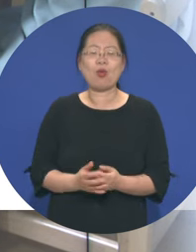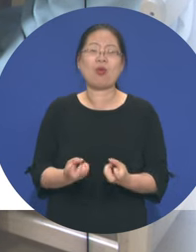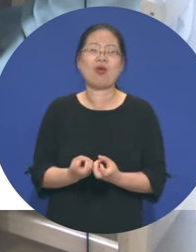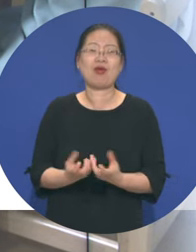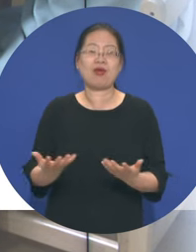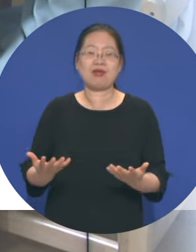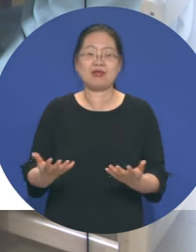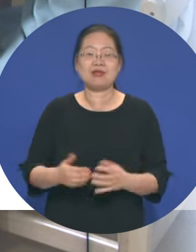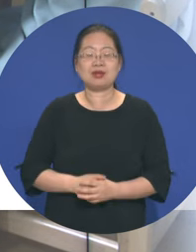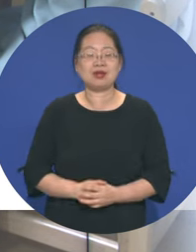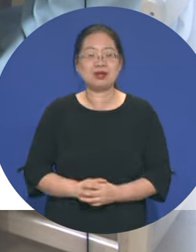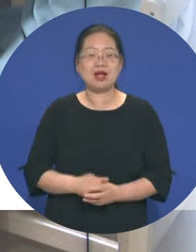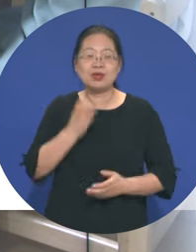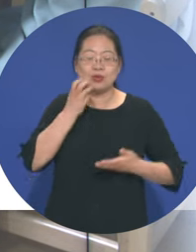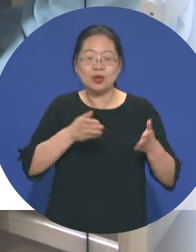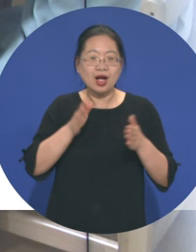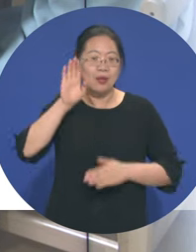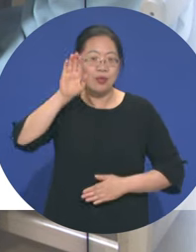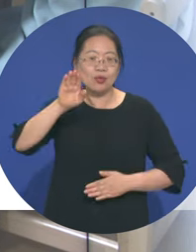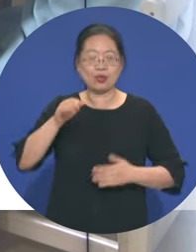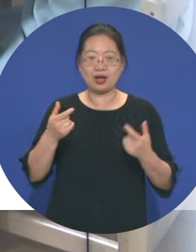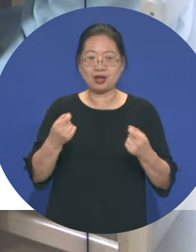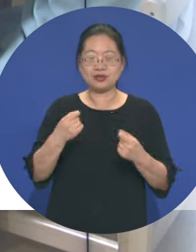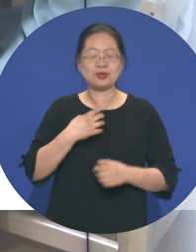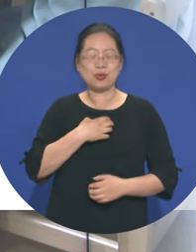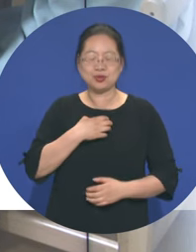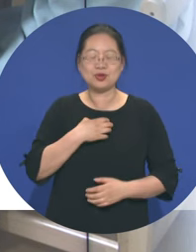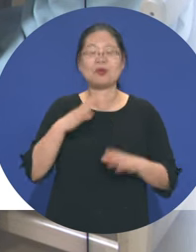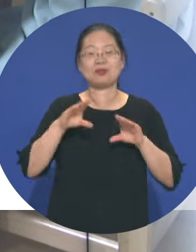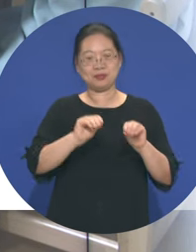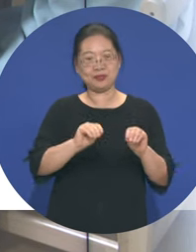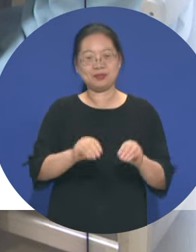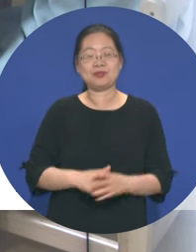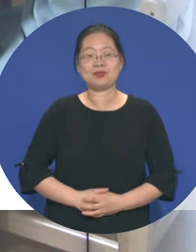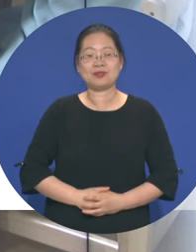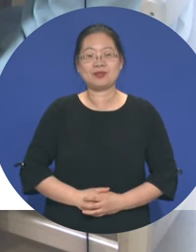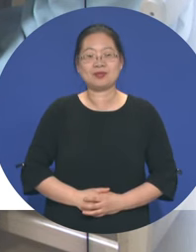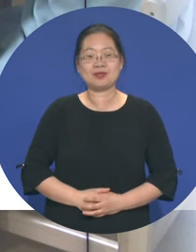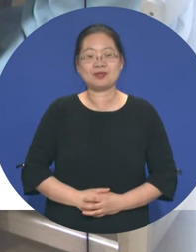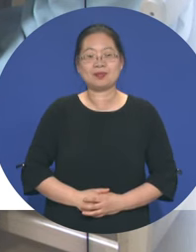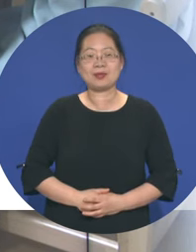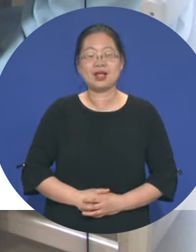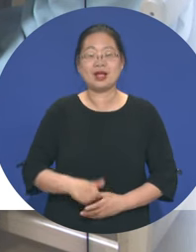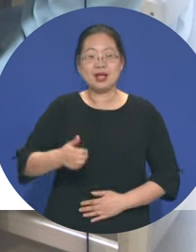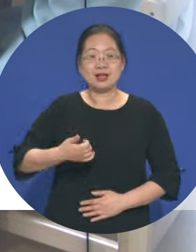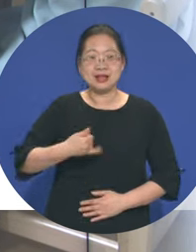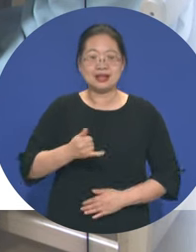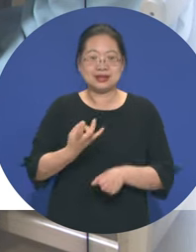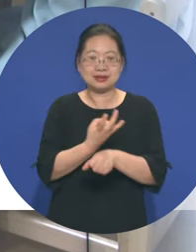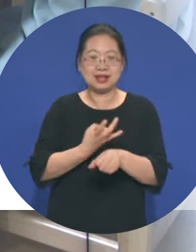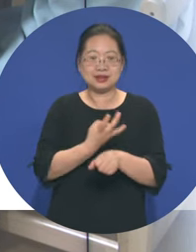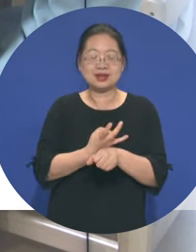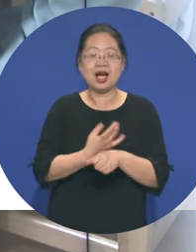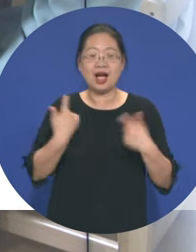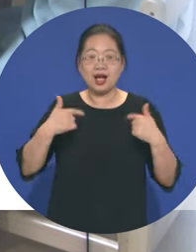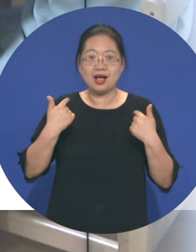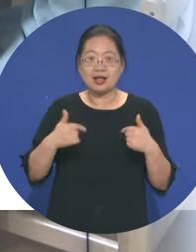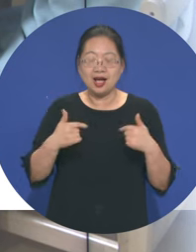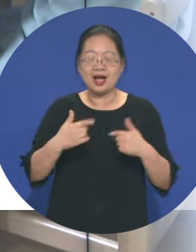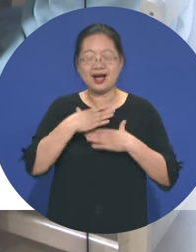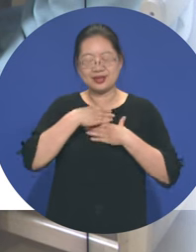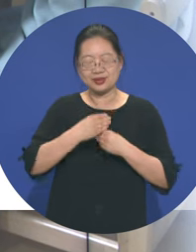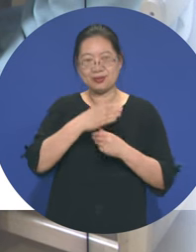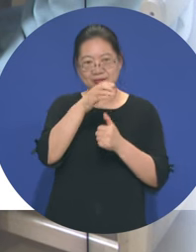경기도에서는 앞으로 이런 걱정을 하지 않아도 될 거 같습니다 부득이한 경우 아이를 24시간 언제든지